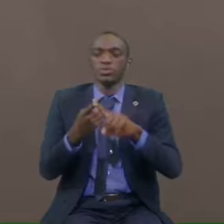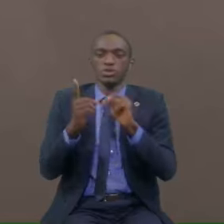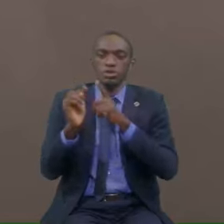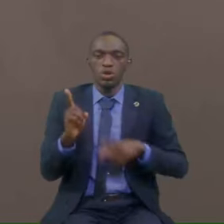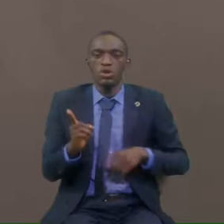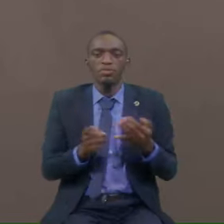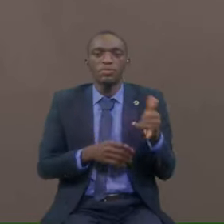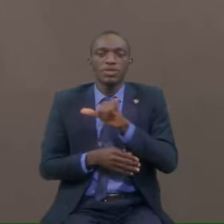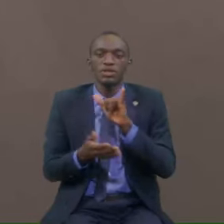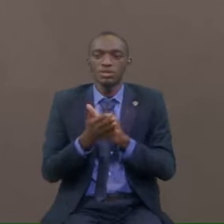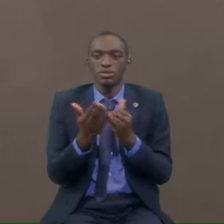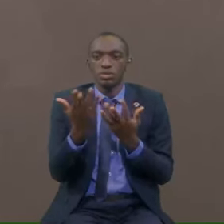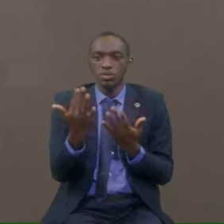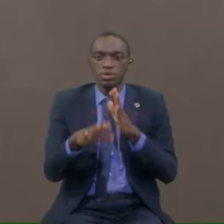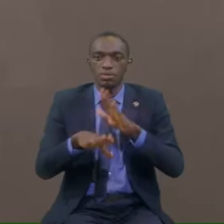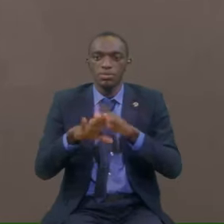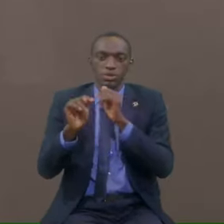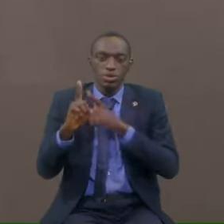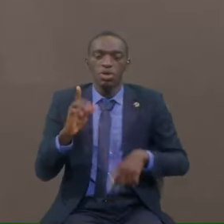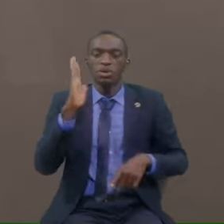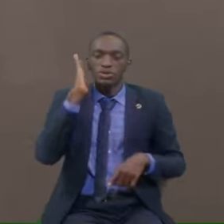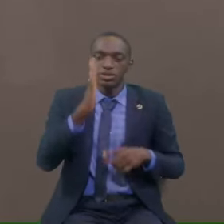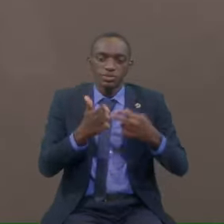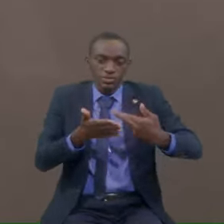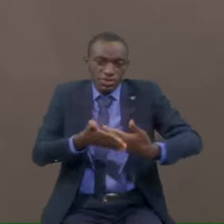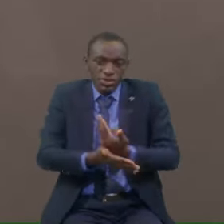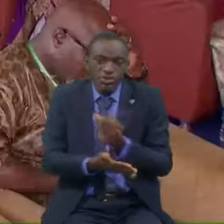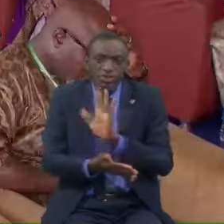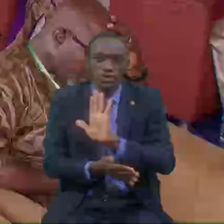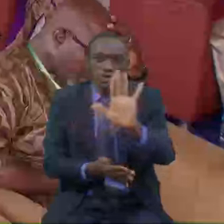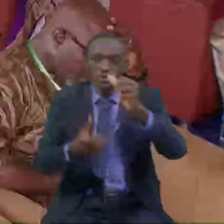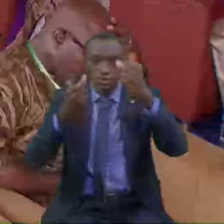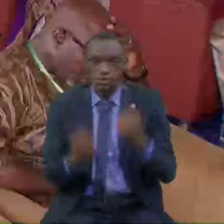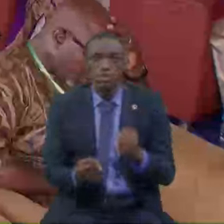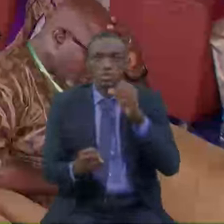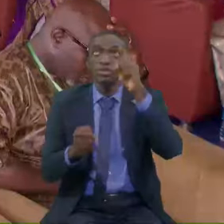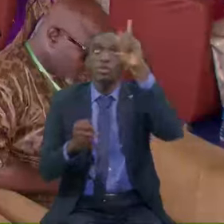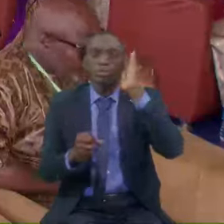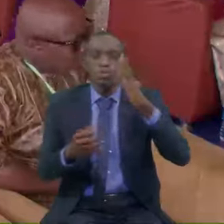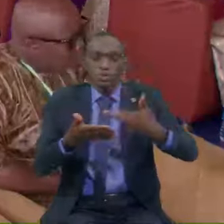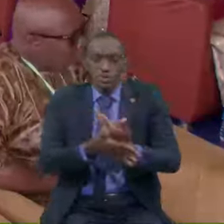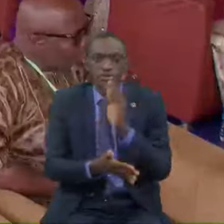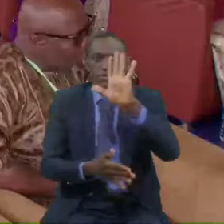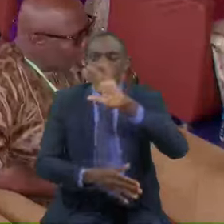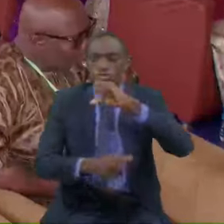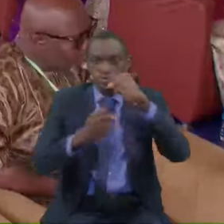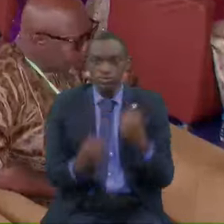se confient en l'Éternel, renouvellent leur force. Il va renouveler ta force.